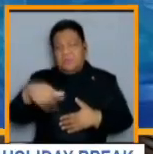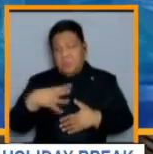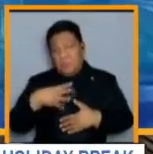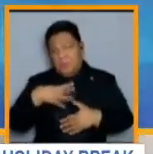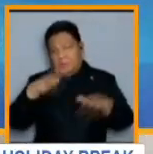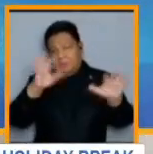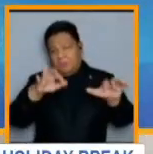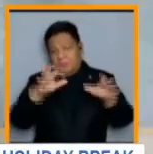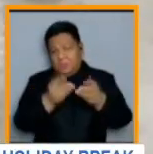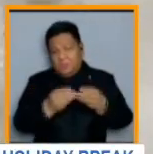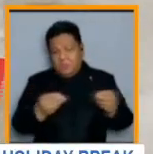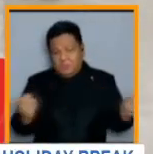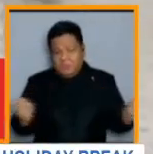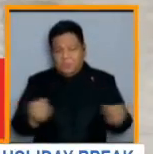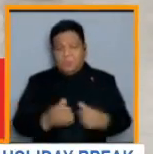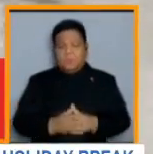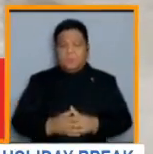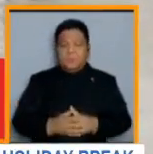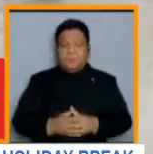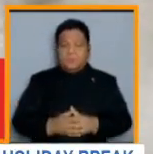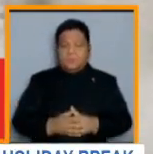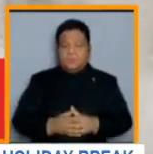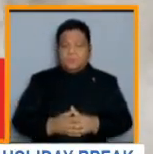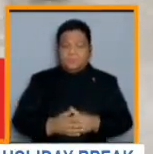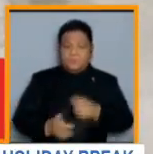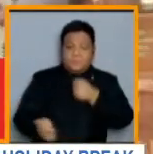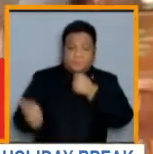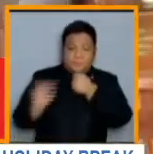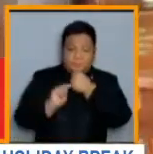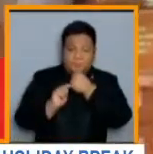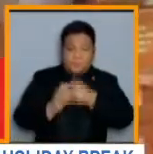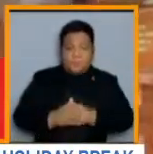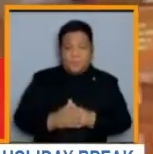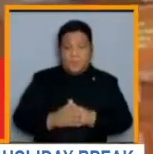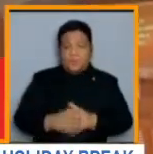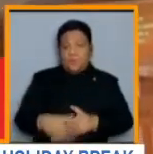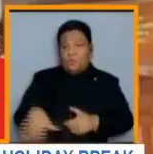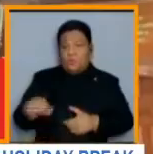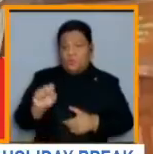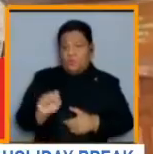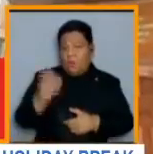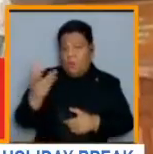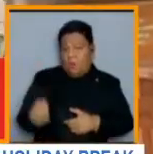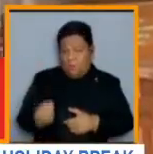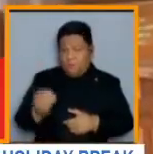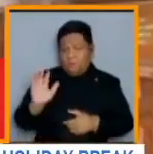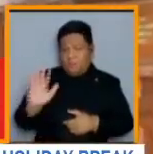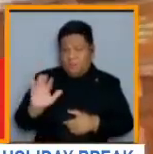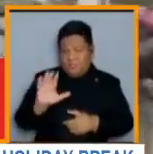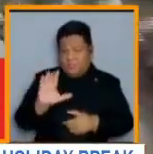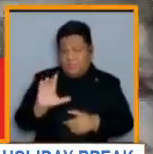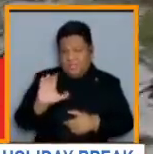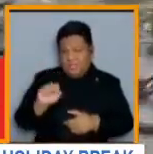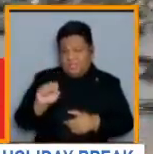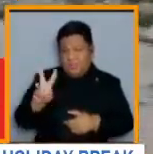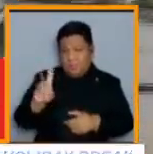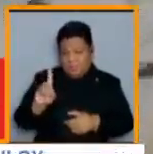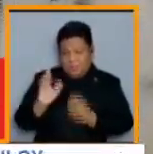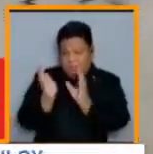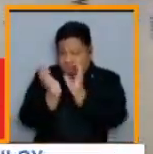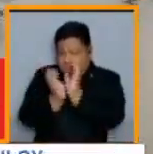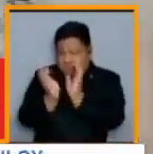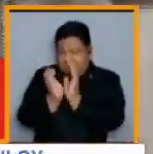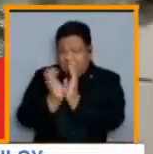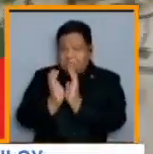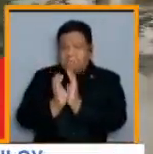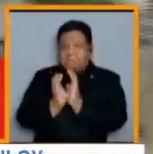Palabiyon sa. Sa datos ng Surigao City Social Welfare and Development Office, aabot sa 500 mag-anak o mahigit 1,000